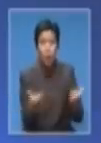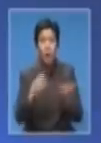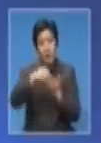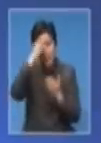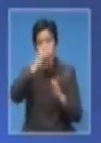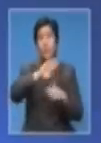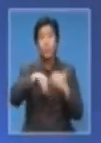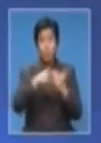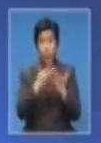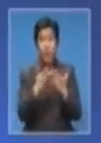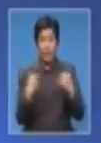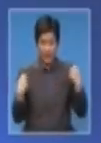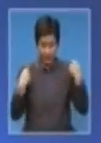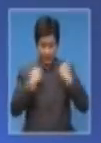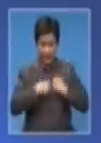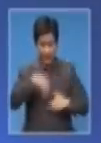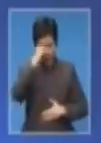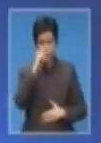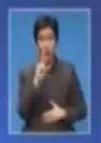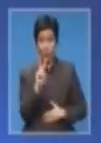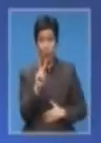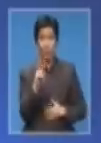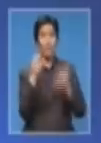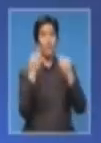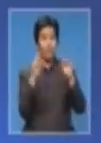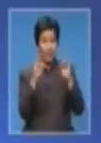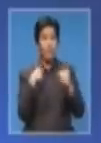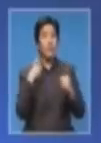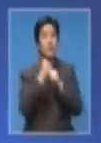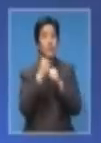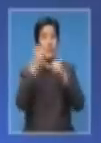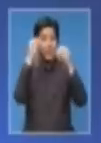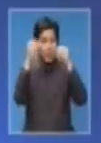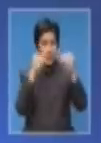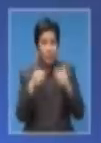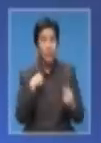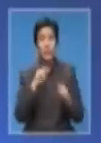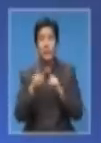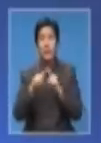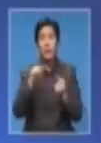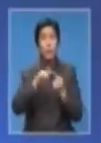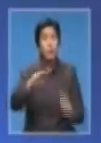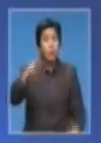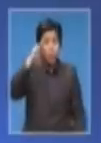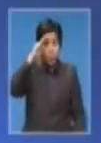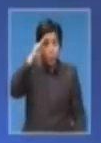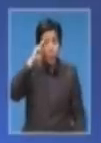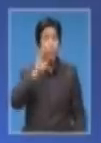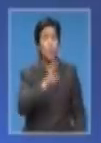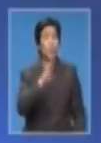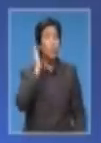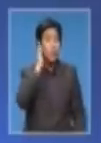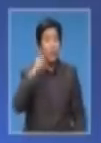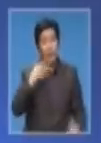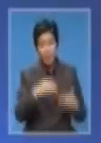เรียนค่าเครื่องแบบนักเรียนคนละ2ชุดต่อปีนะครับแล้วก็ค่ากิจกรรมพัฒนาผู้เรียนสำหรับกิจกรรมลูกเสือเนตรนารีทั